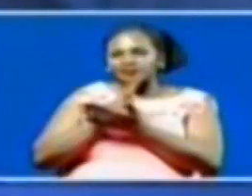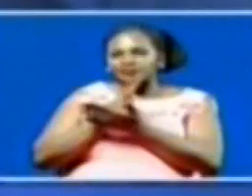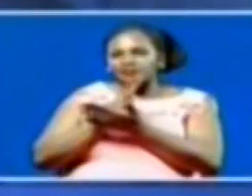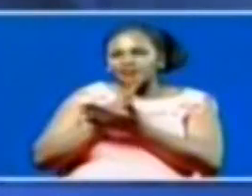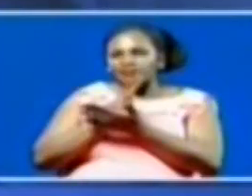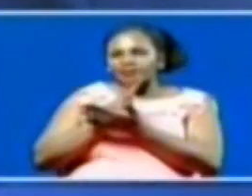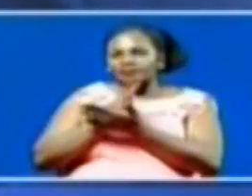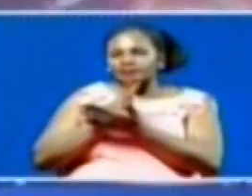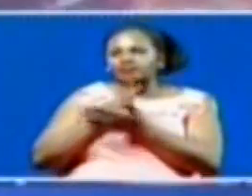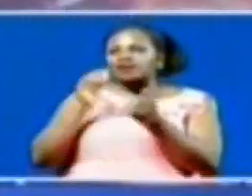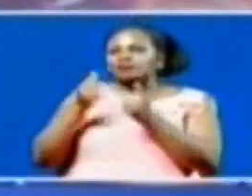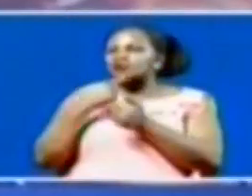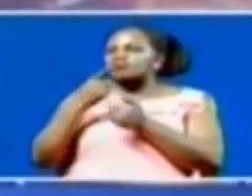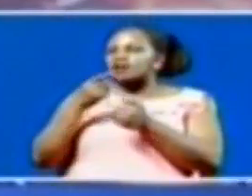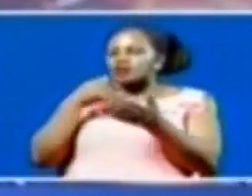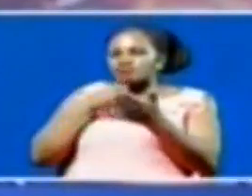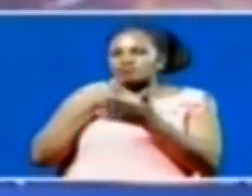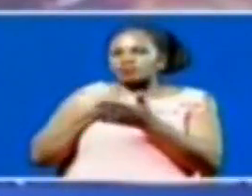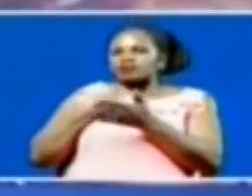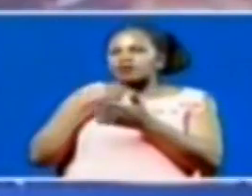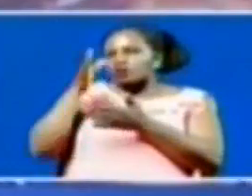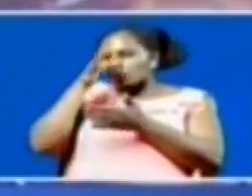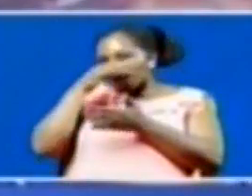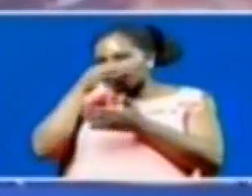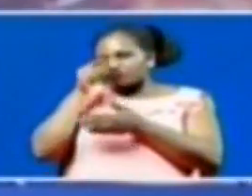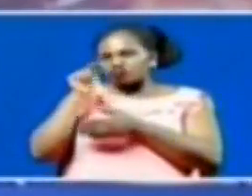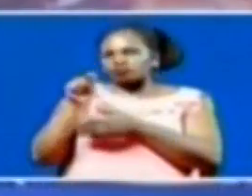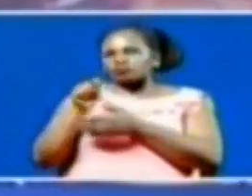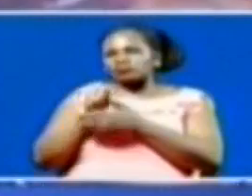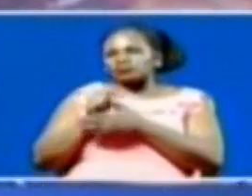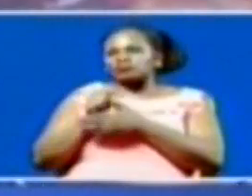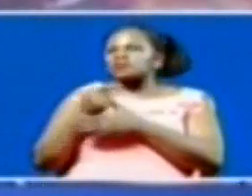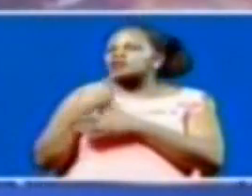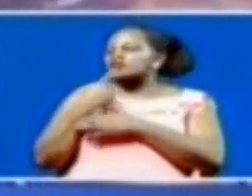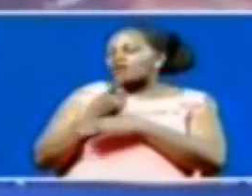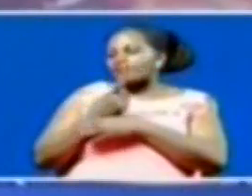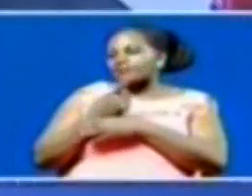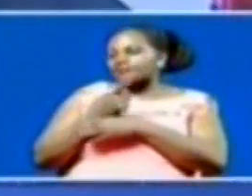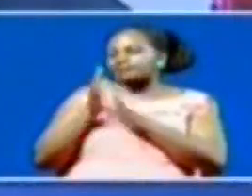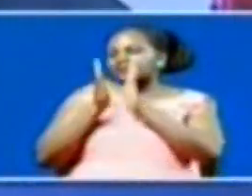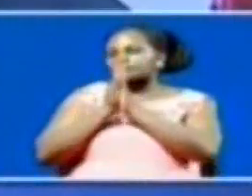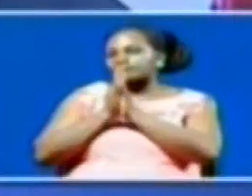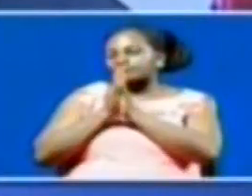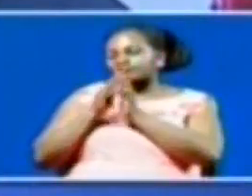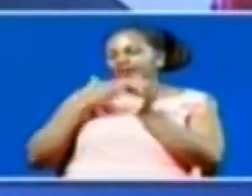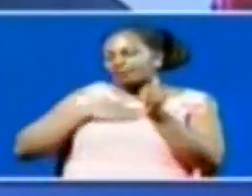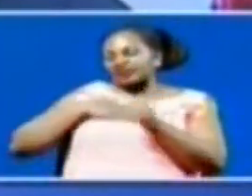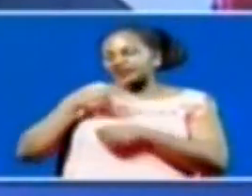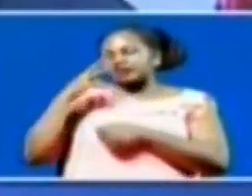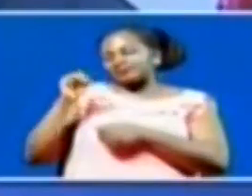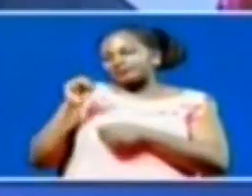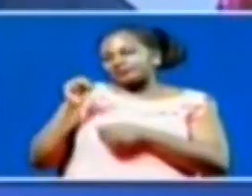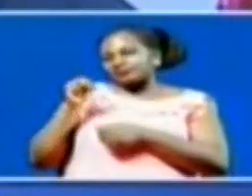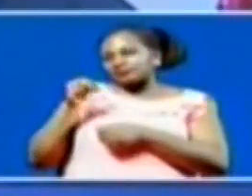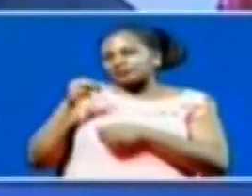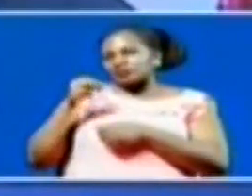you cannot say in front of me because you know you are lying. So I'm praying to him,